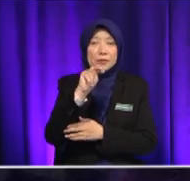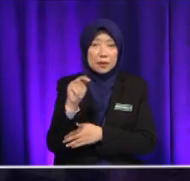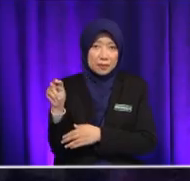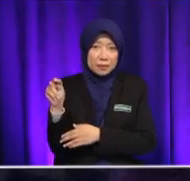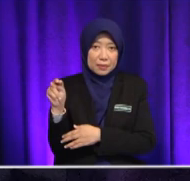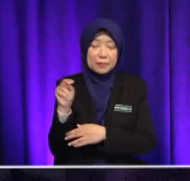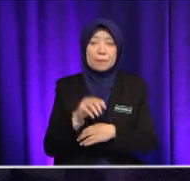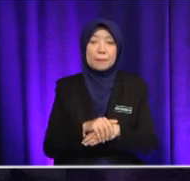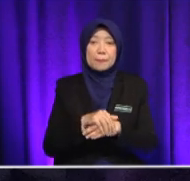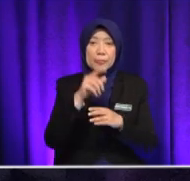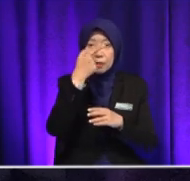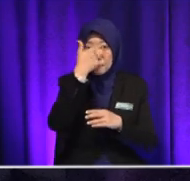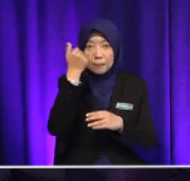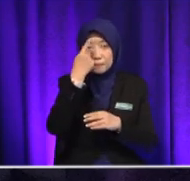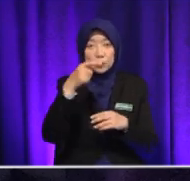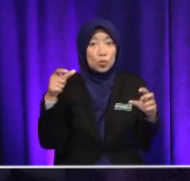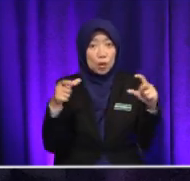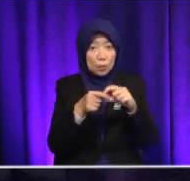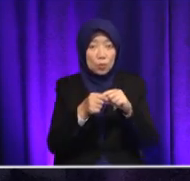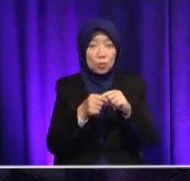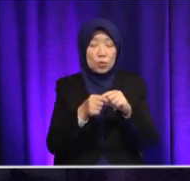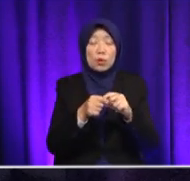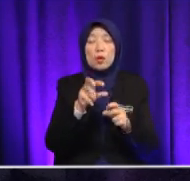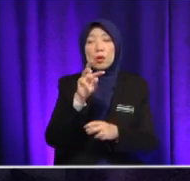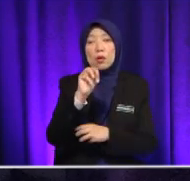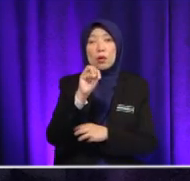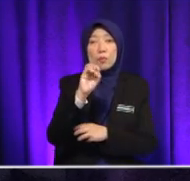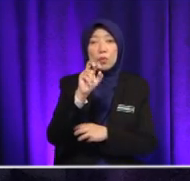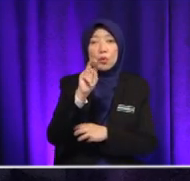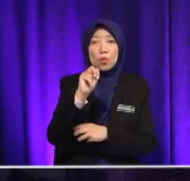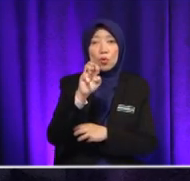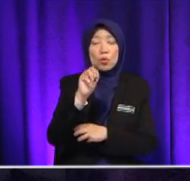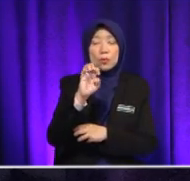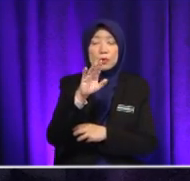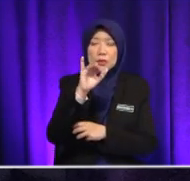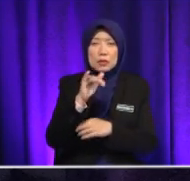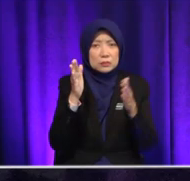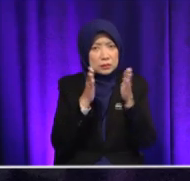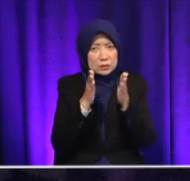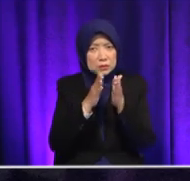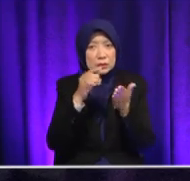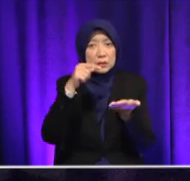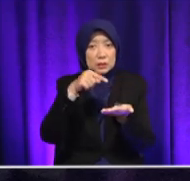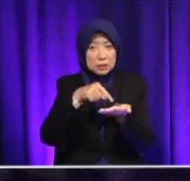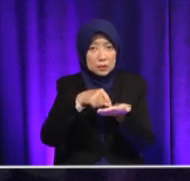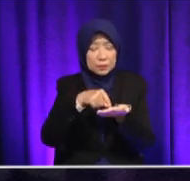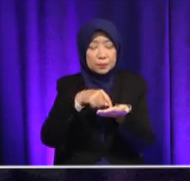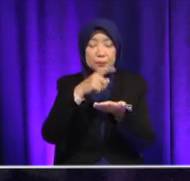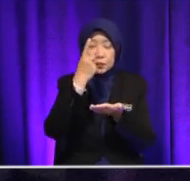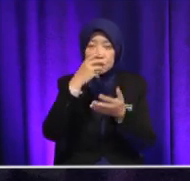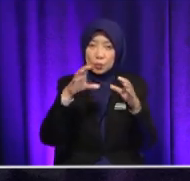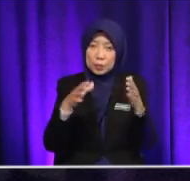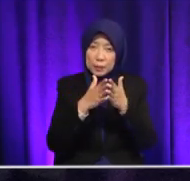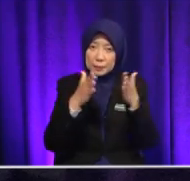Prosesnya lah nak gabungkan monomer-monomer kecil itu nak jadi satu polimer yang panjang tadi, rantai yang panjang tadi yang lebih besar, nama